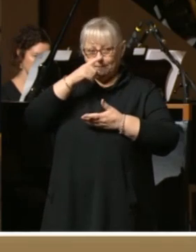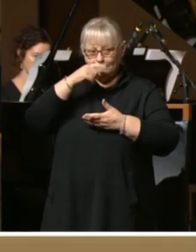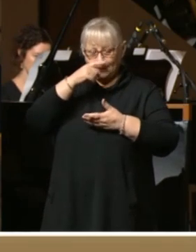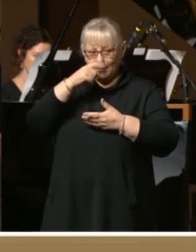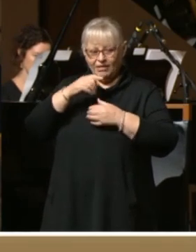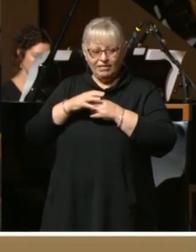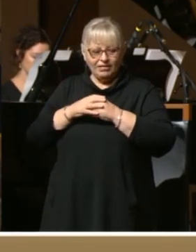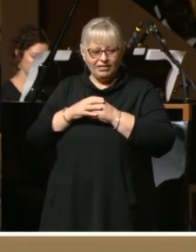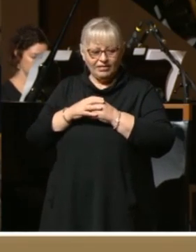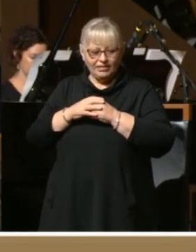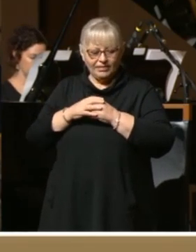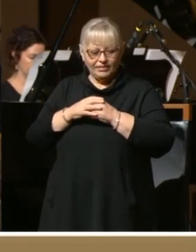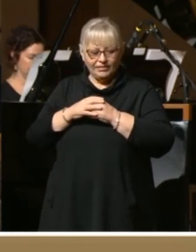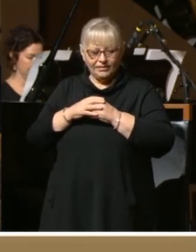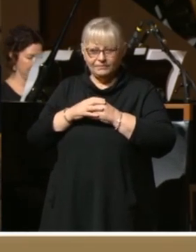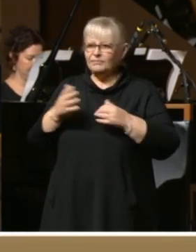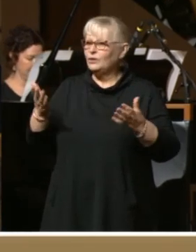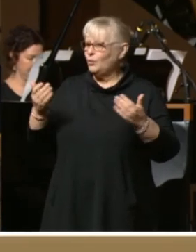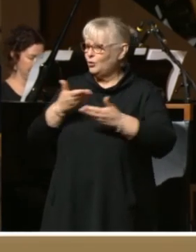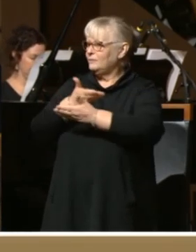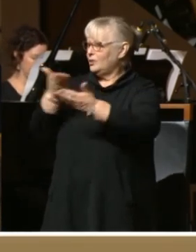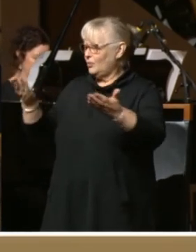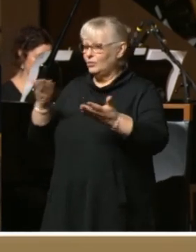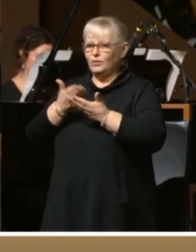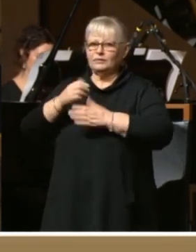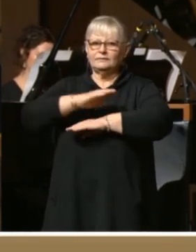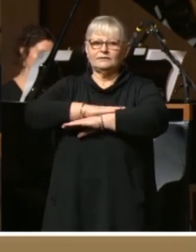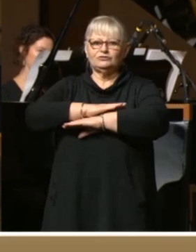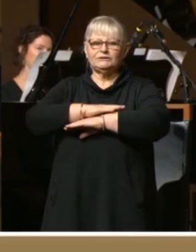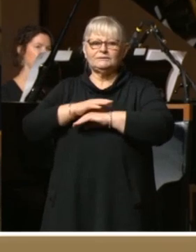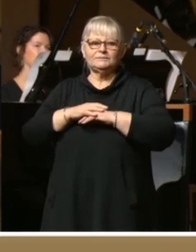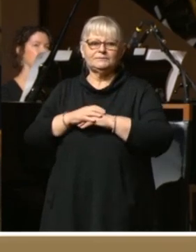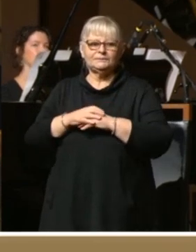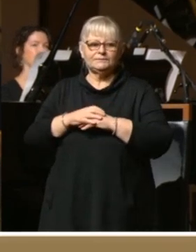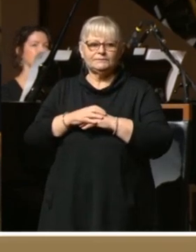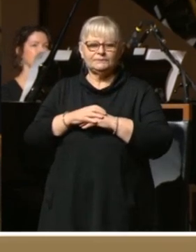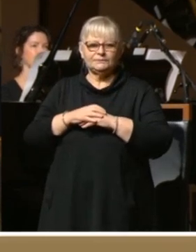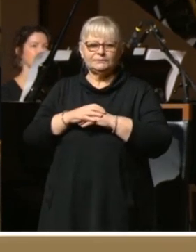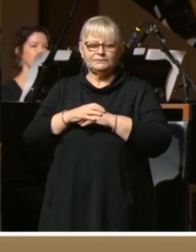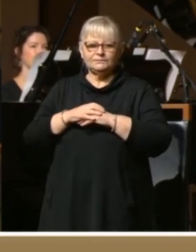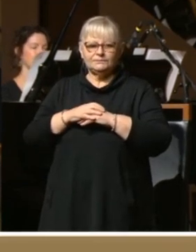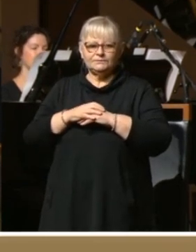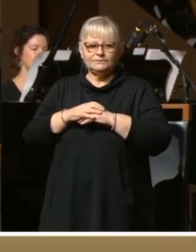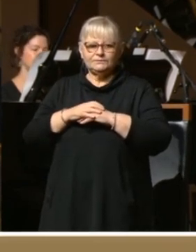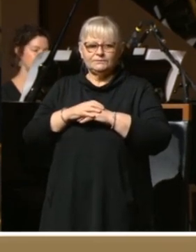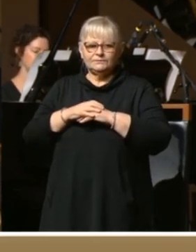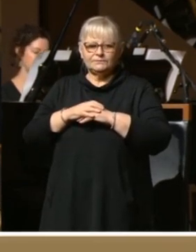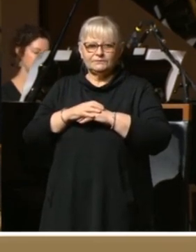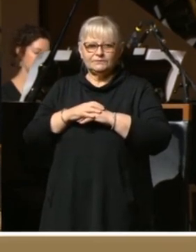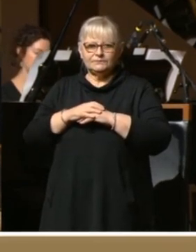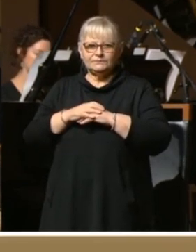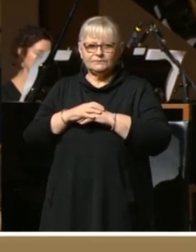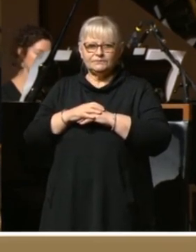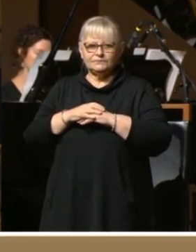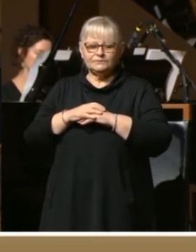Wallabalawa, Nunuwu people, welcome you all to country. Nadu, Niani, Wurugabigi, Balabambu, Gubu,